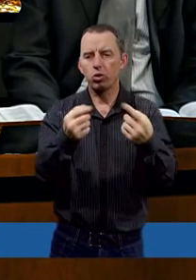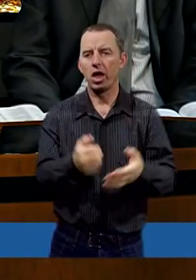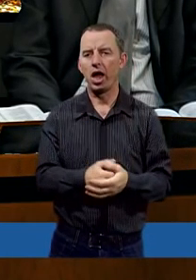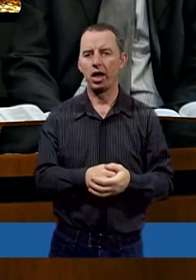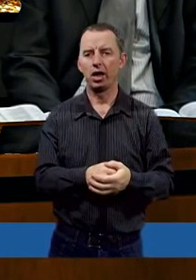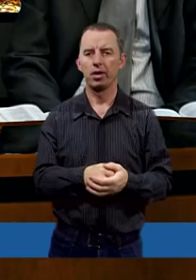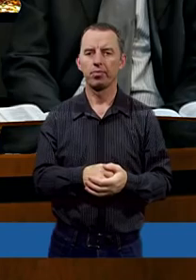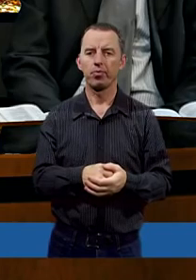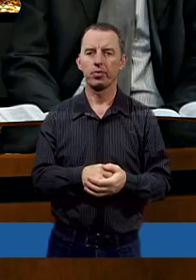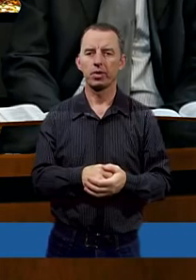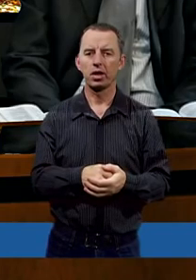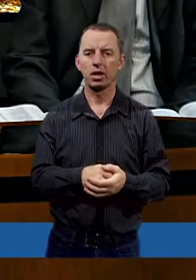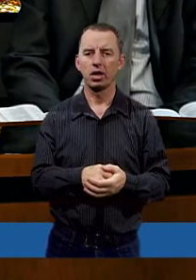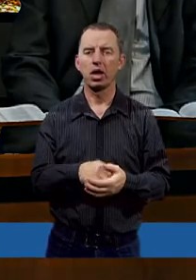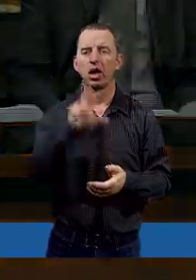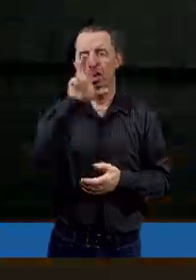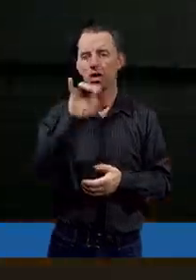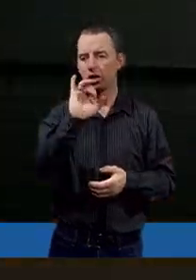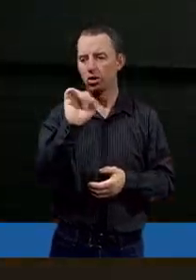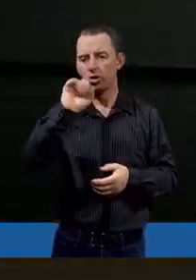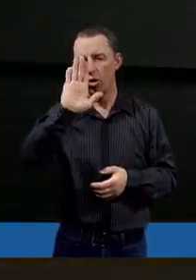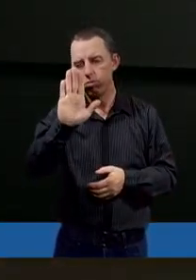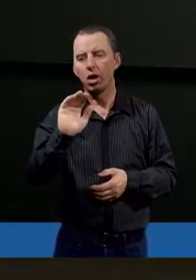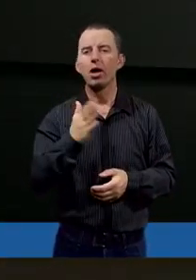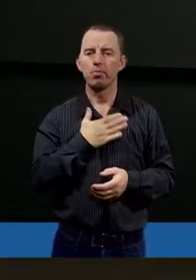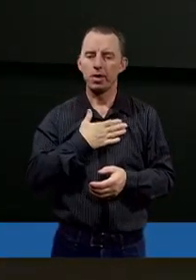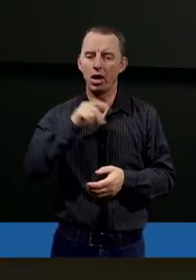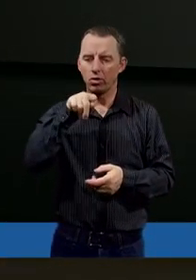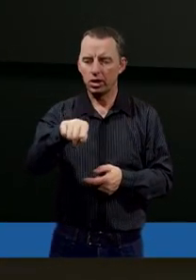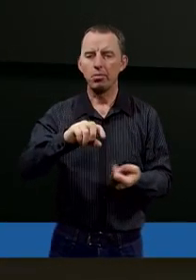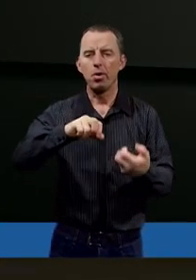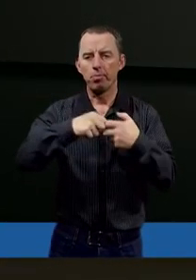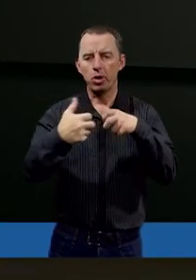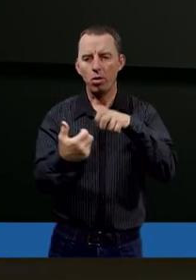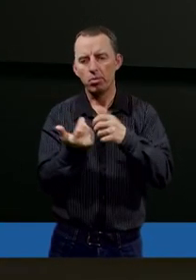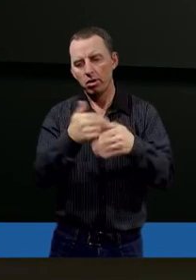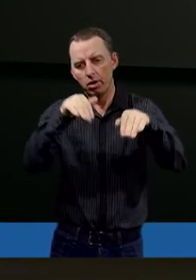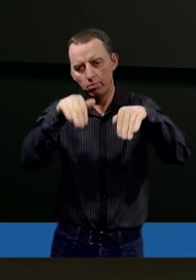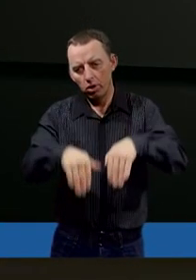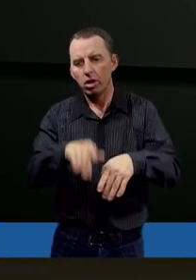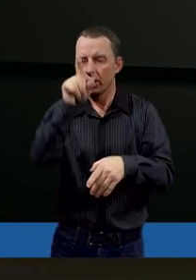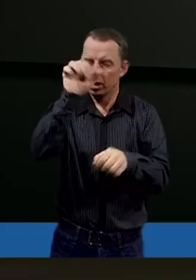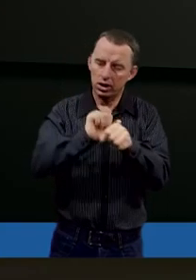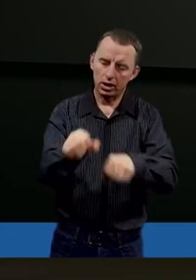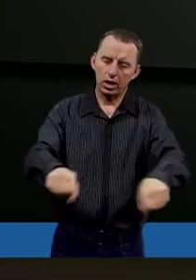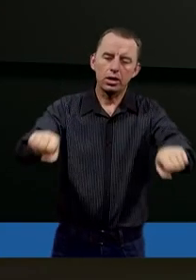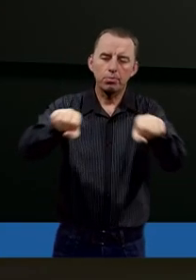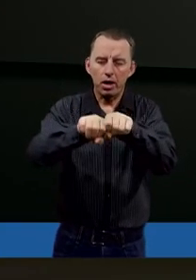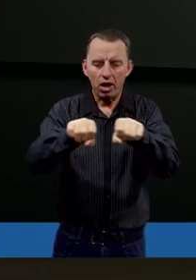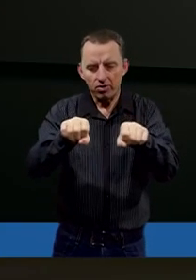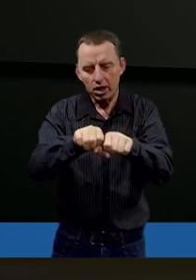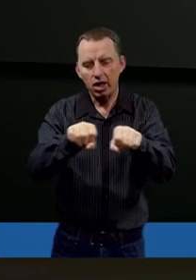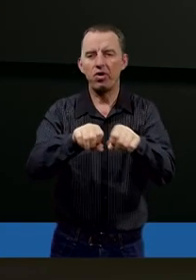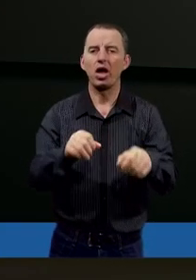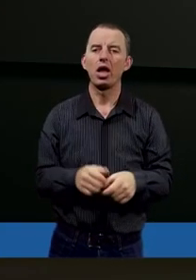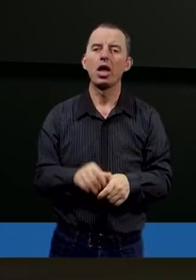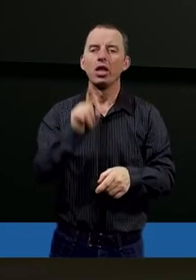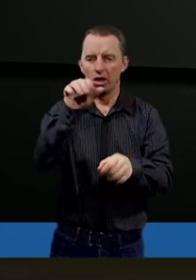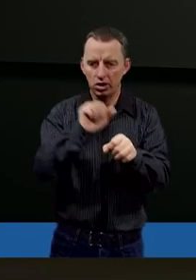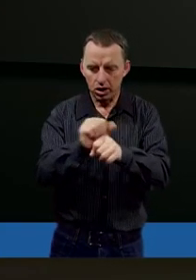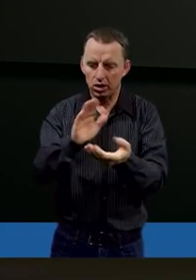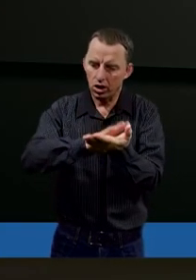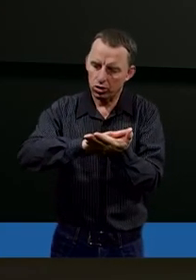Tak, i Hiob miał z tym problem. No Boże, Ty jesteś sprawiedliwy. Ty